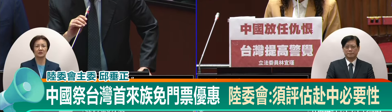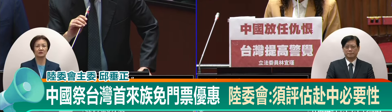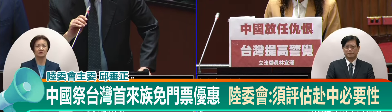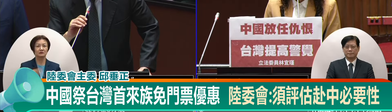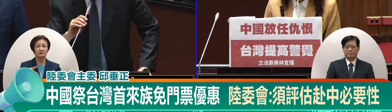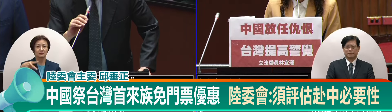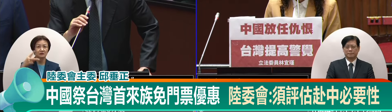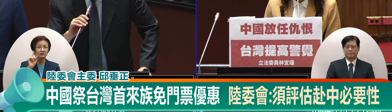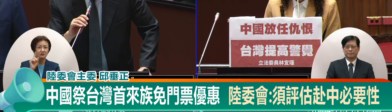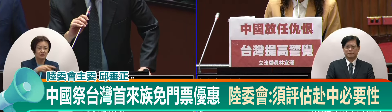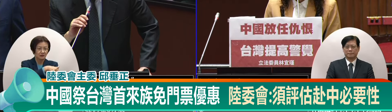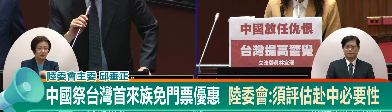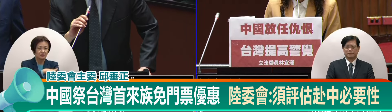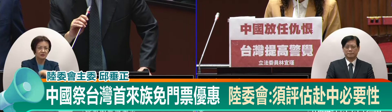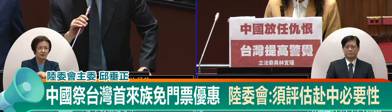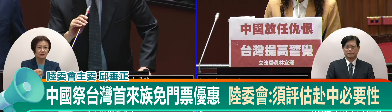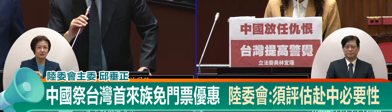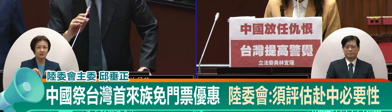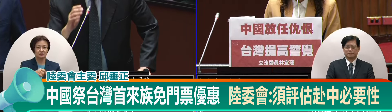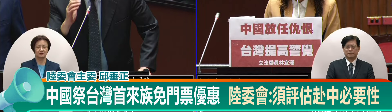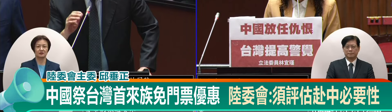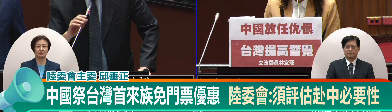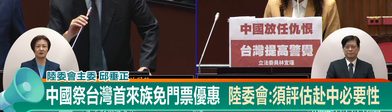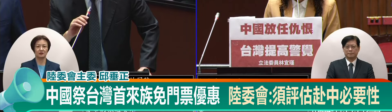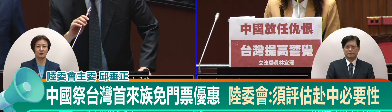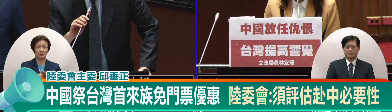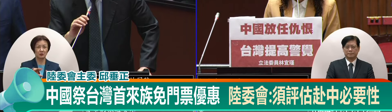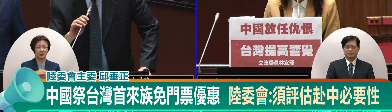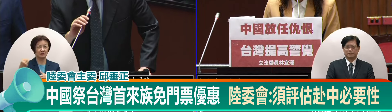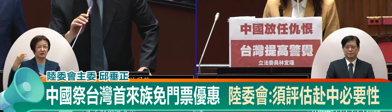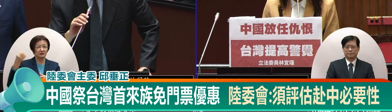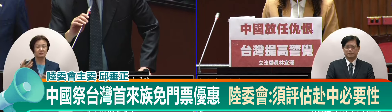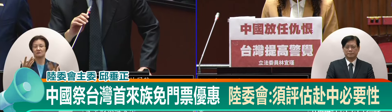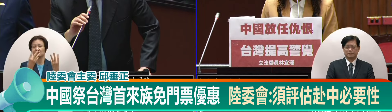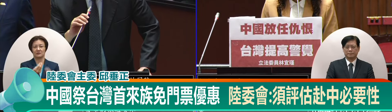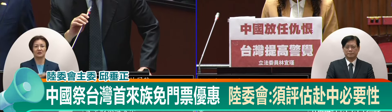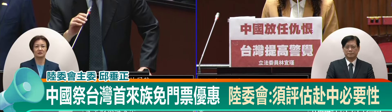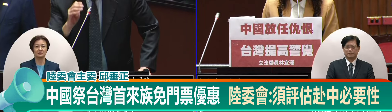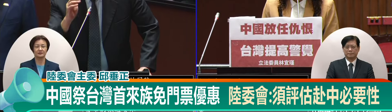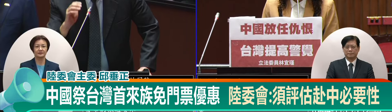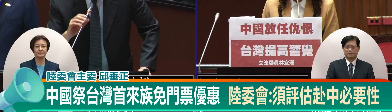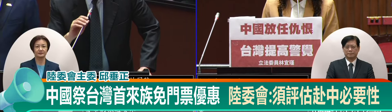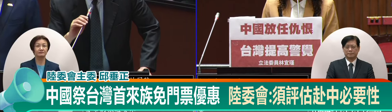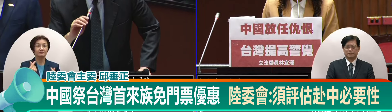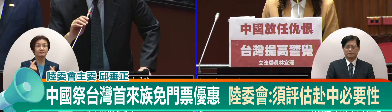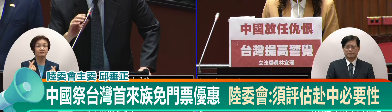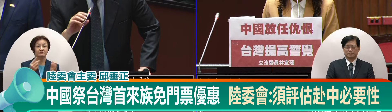上也充满着各种不文明的这些制度哈，包括